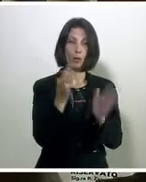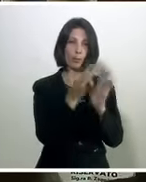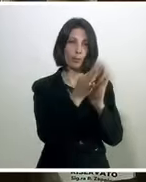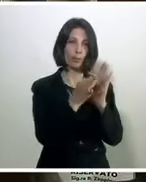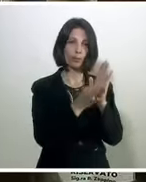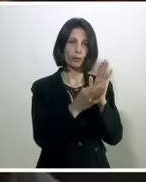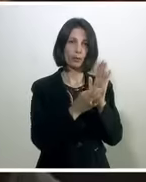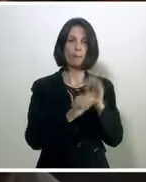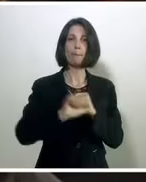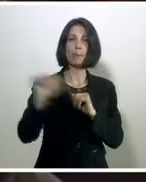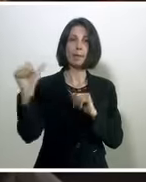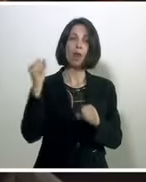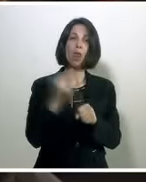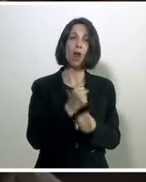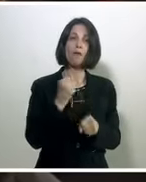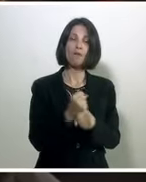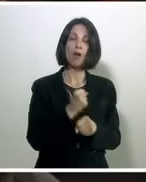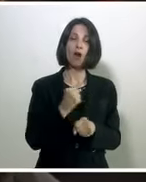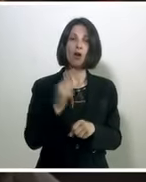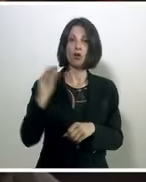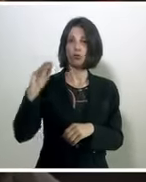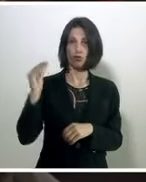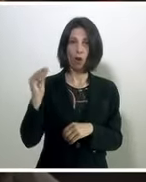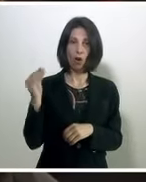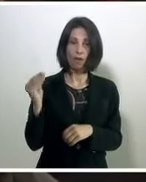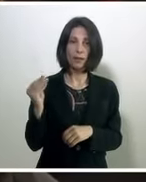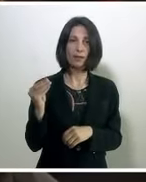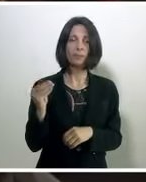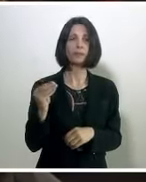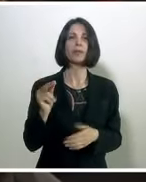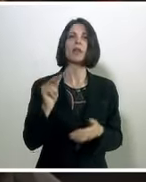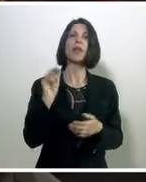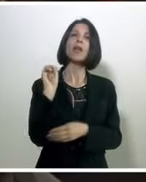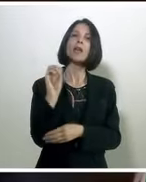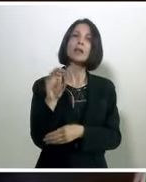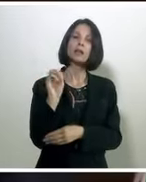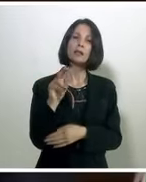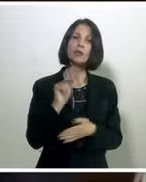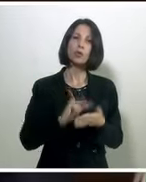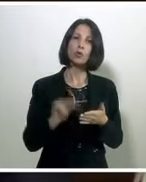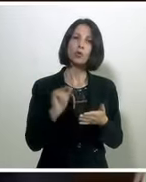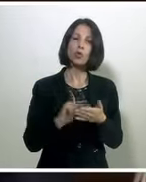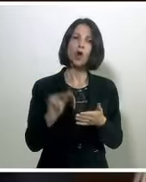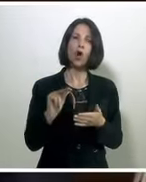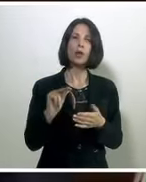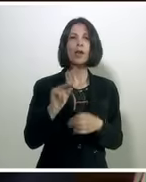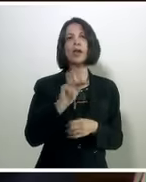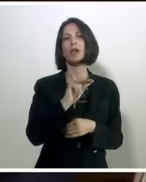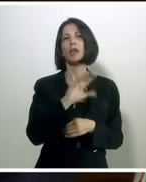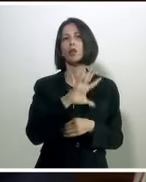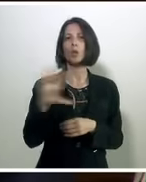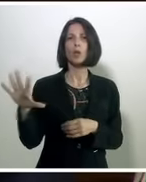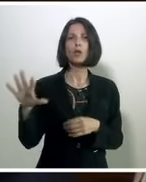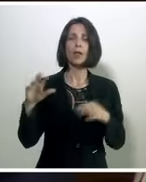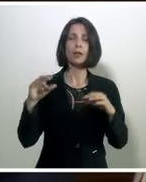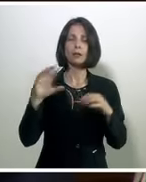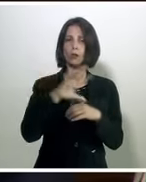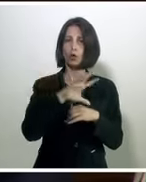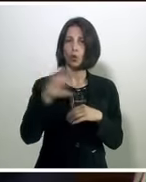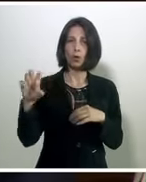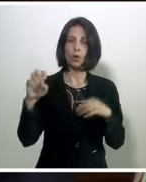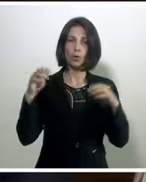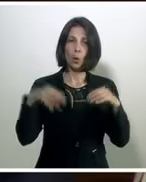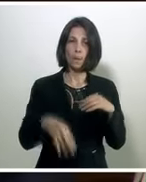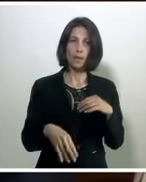immediato per 300.000 giovani ragazzi l'istruzione professionale per almeno 500.000 giovani la riforma Democratica della